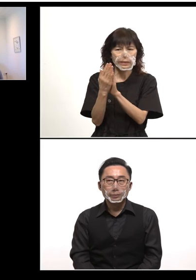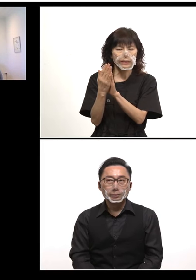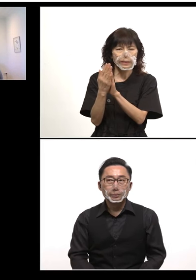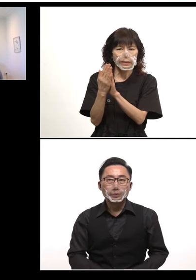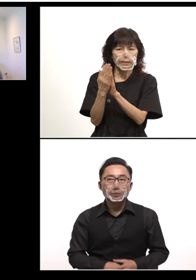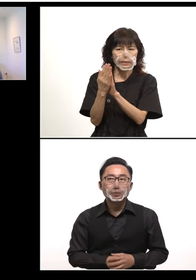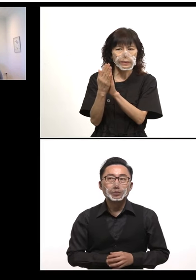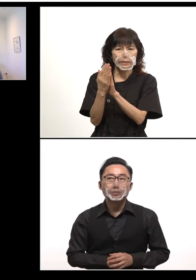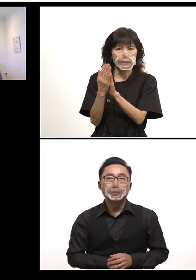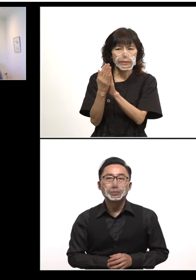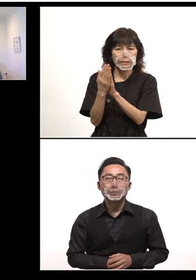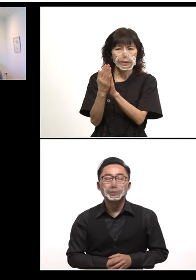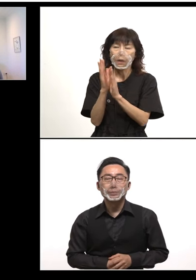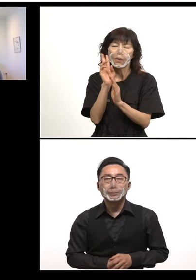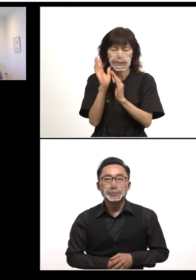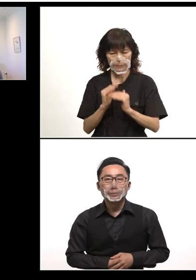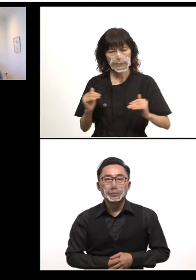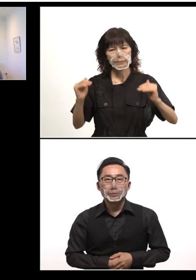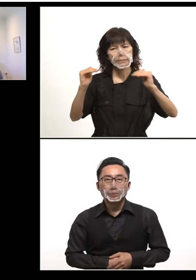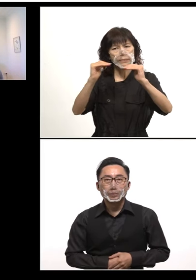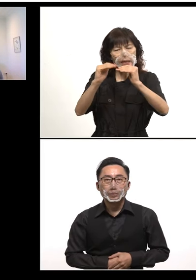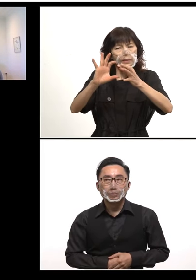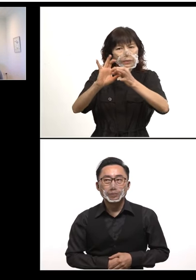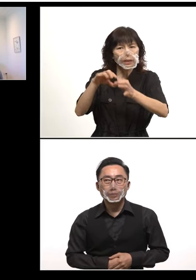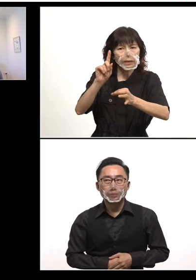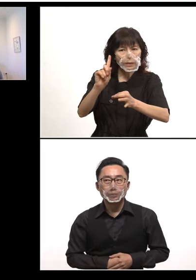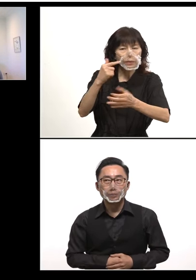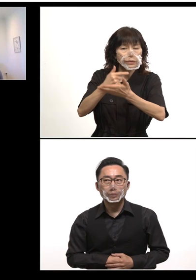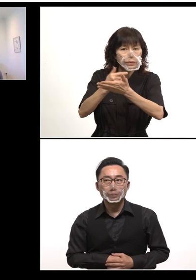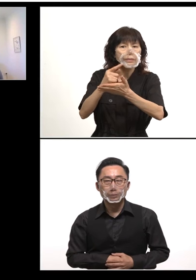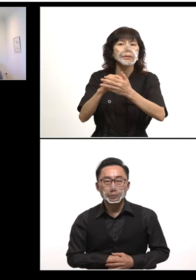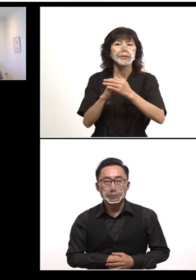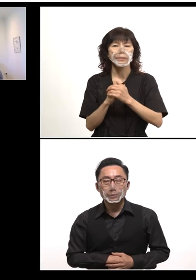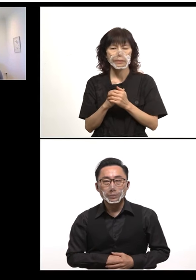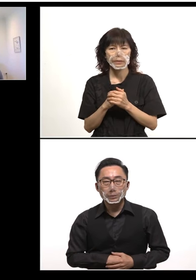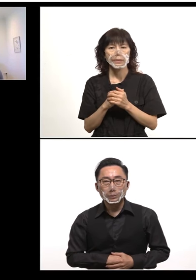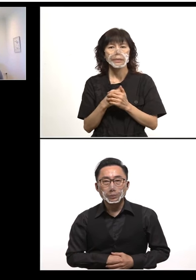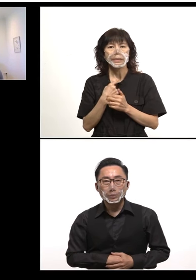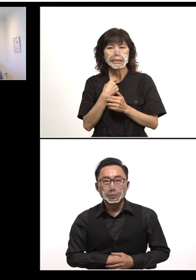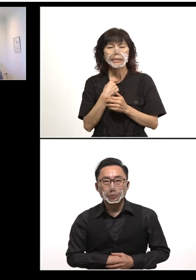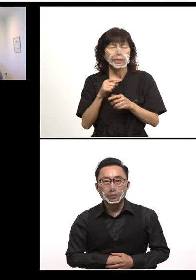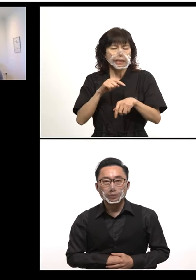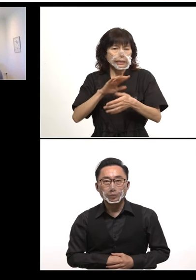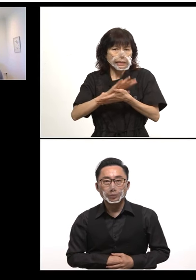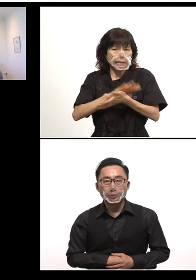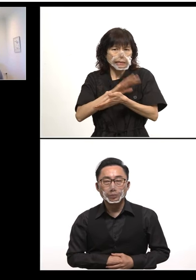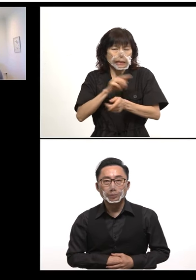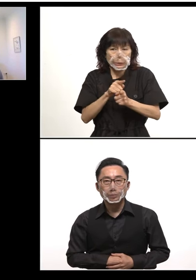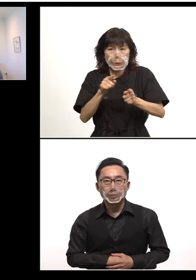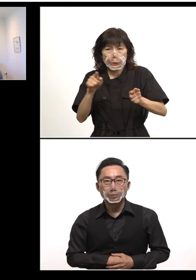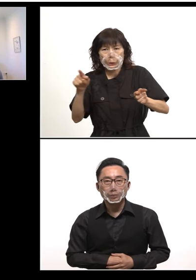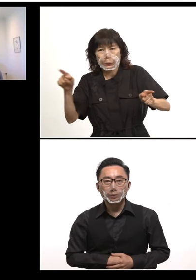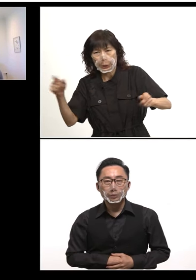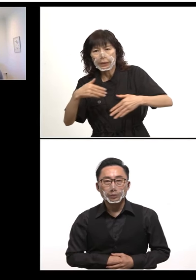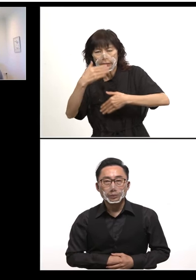個互為平等的一個關係，同埋呢個關係，我覺得是需要一個很長時間去建立